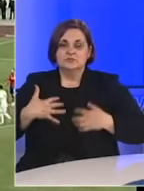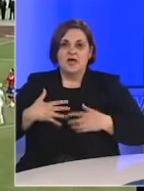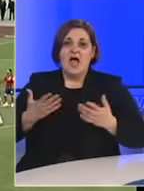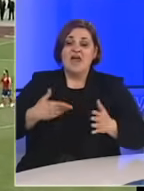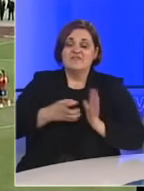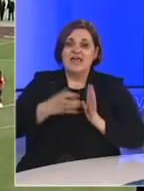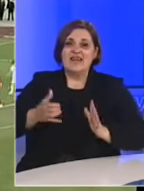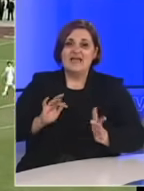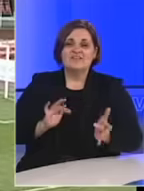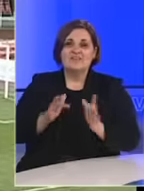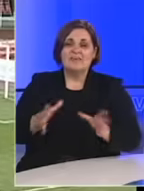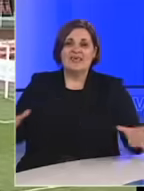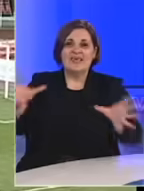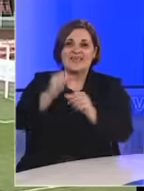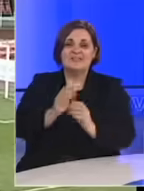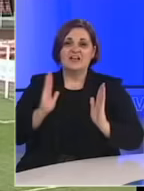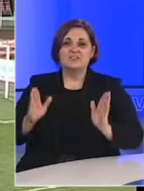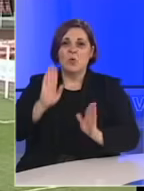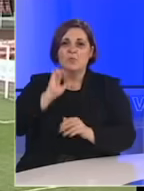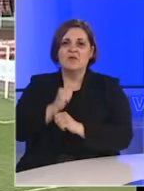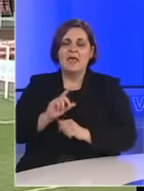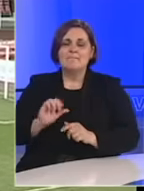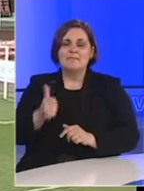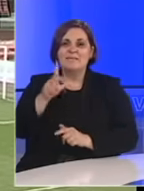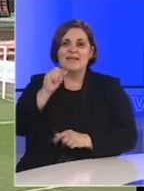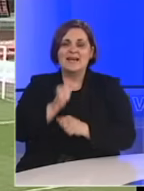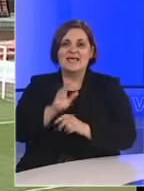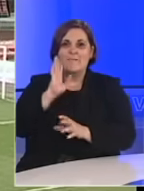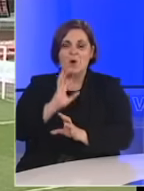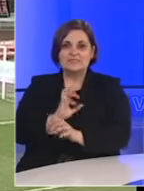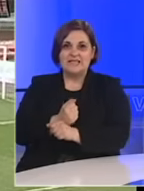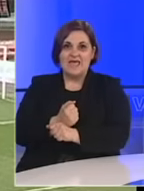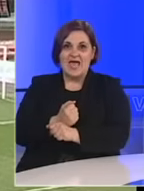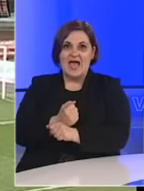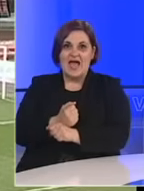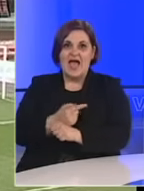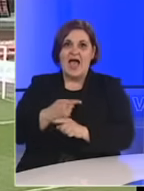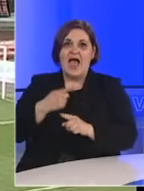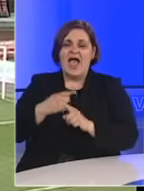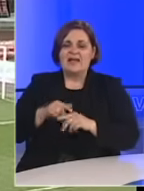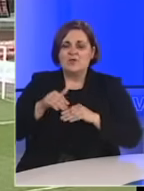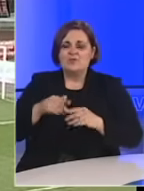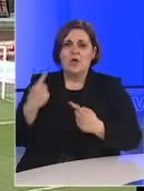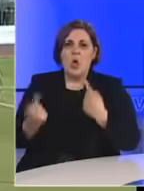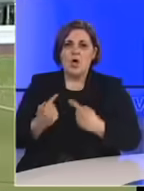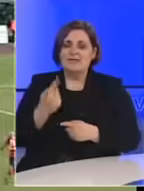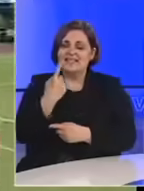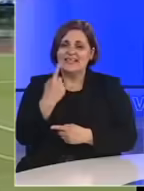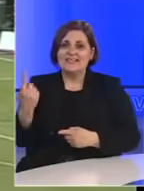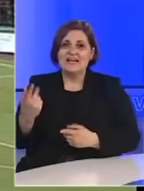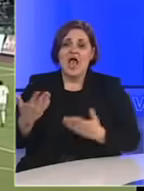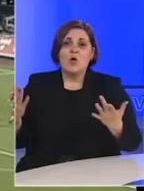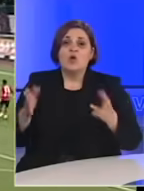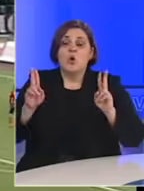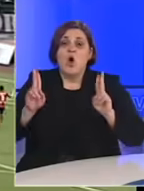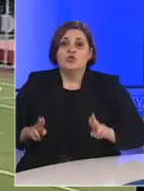eventualni nastavak takmičenja i završetak sezone u BH Telekom Premier ligi Bosne i Hercegovine. Rade u ograničenim uslovima, individualno, samo da bi